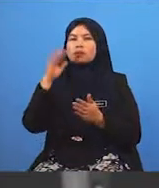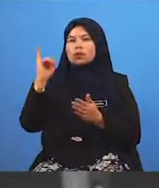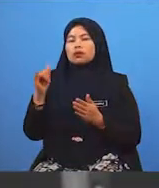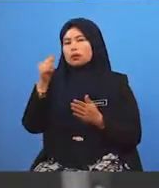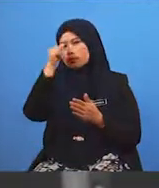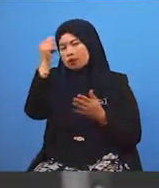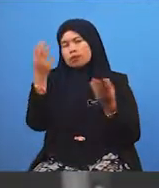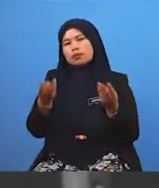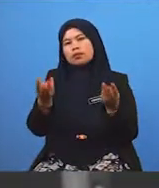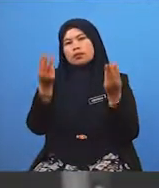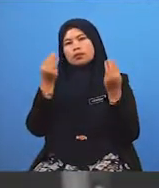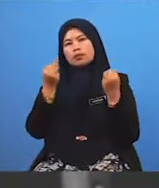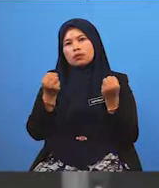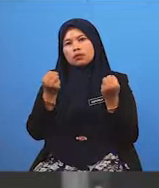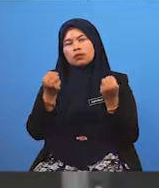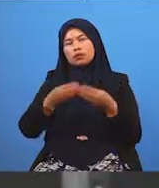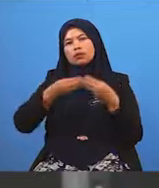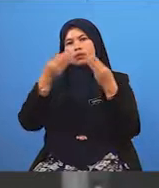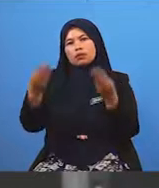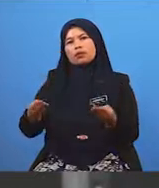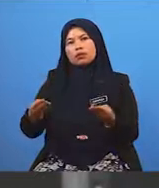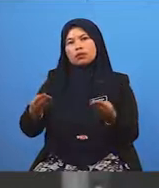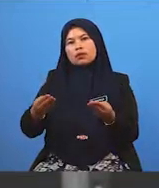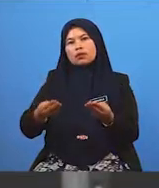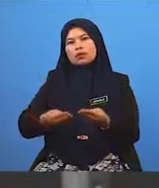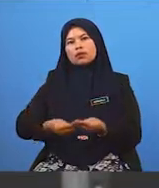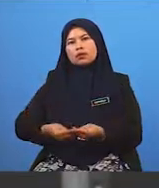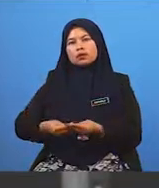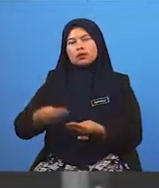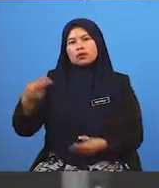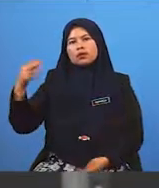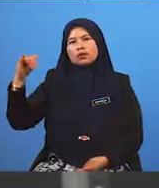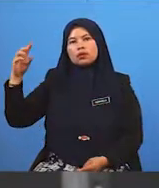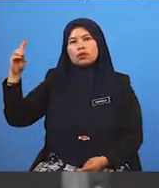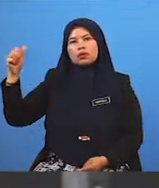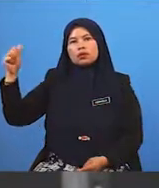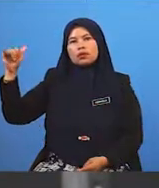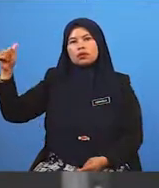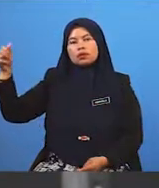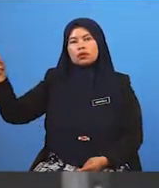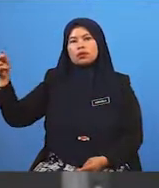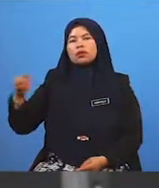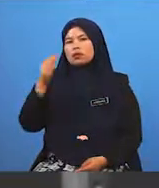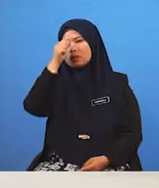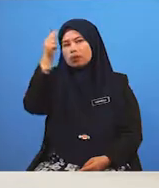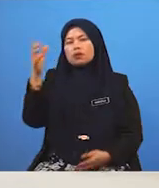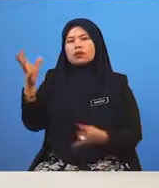Allah menjadikannya dadanya sesak lagi sempit, seolah-olah dia sedang mendaki langit dengan